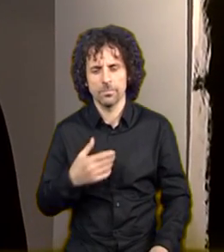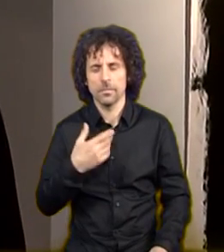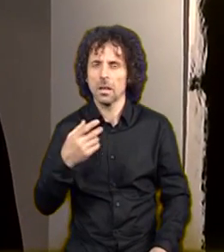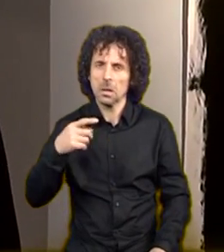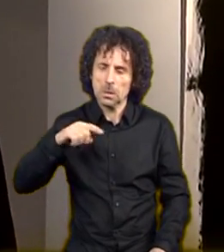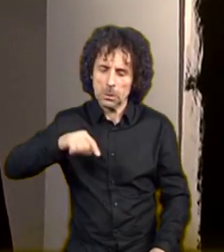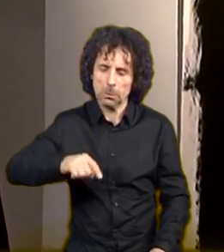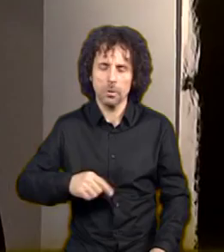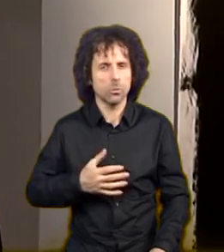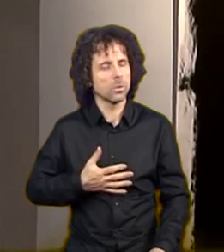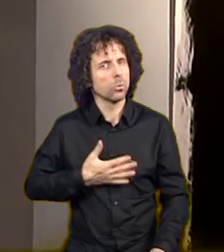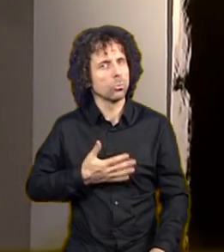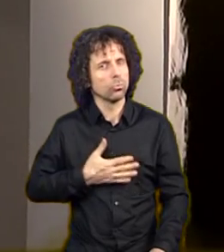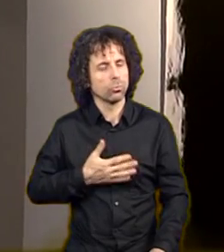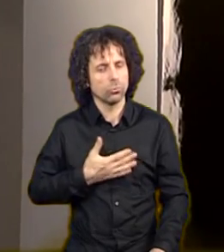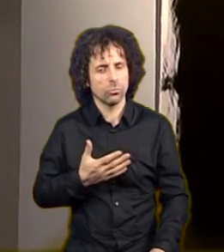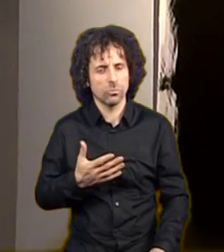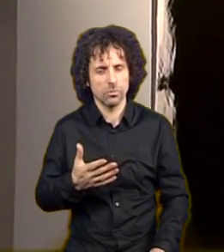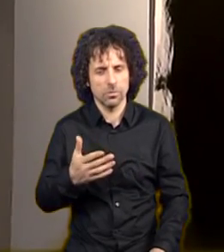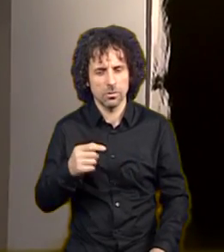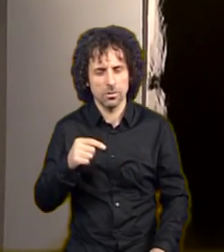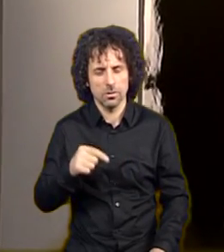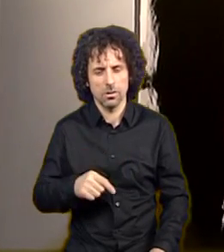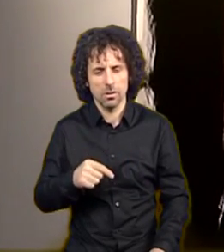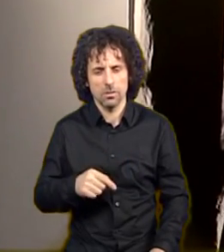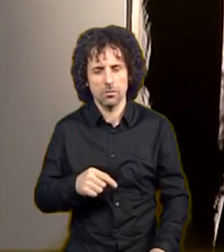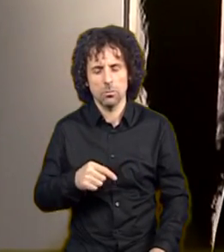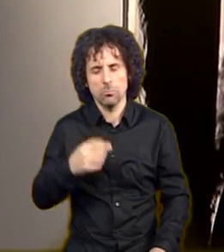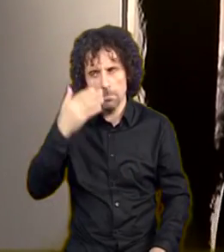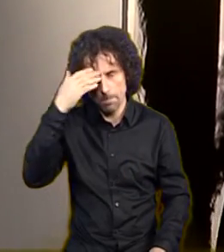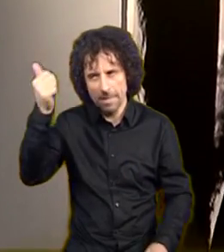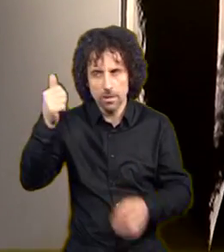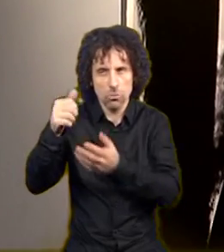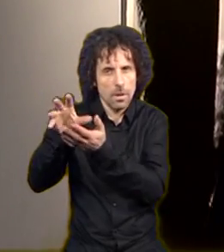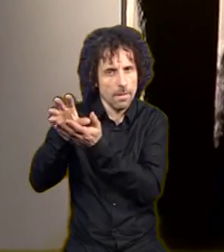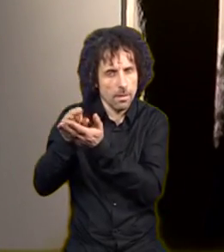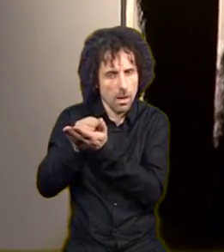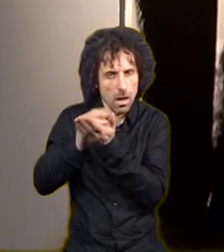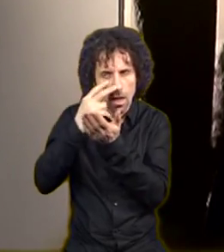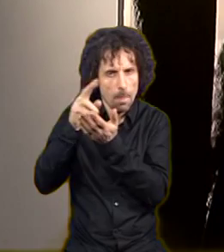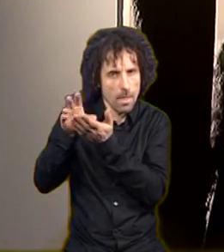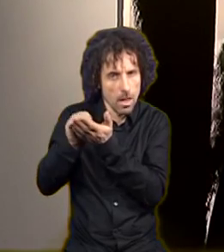Na pewno takie głębsze, bo wiemy, że to jest od naszych nauczycieli, czyli podziwiamy tak jakby naszych mistrzów.